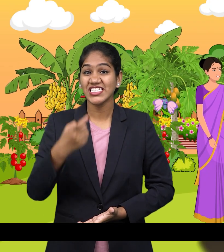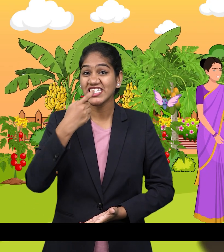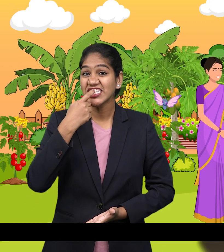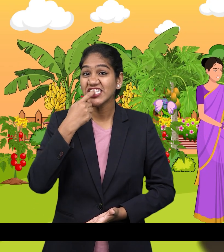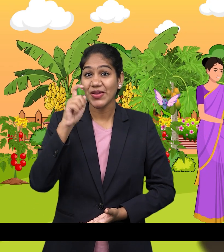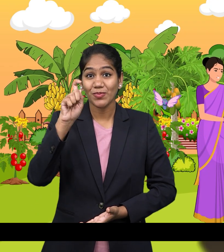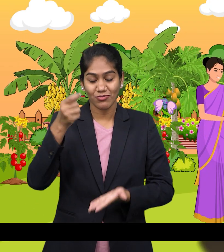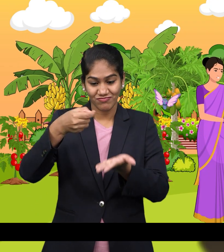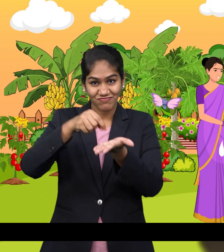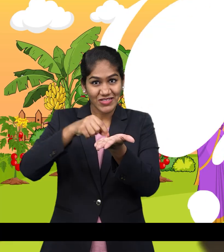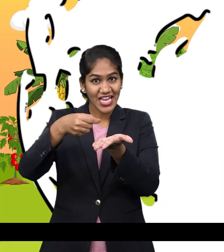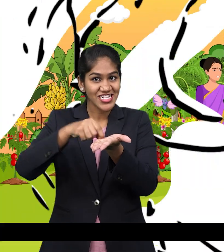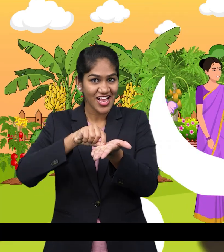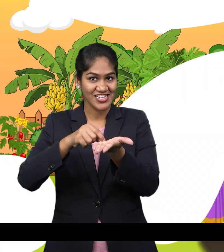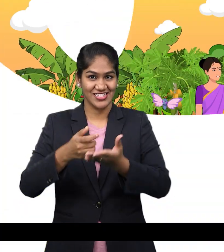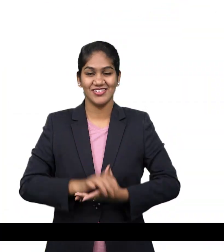लहसुन।